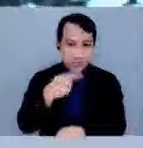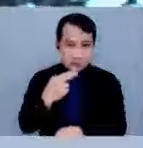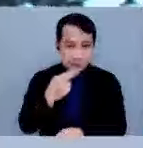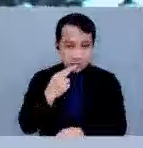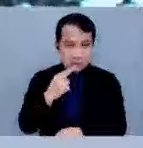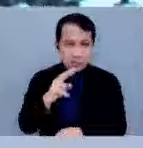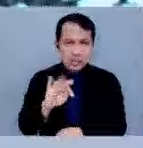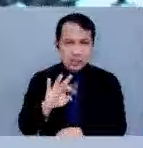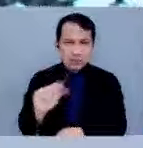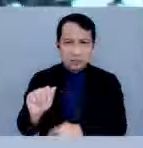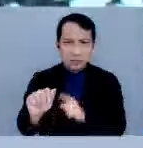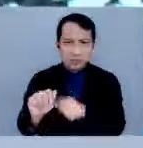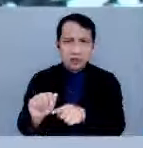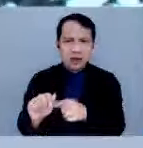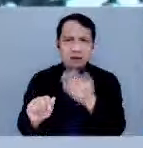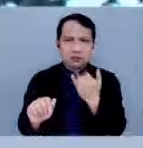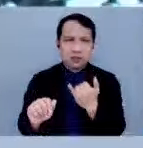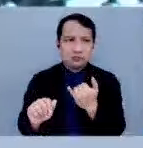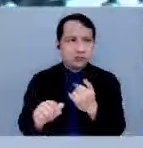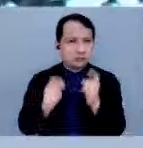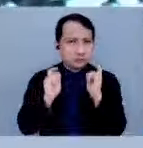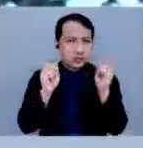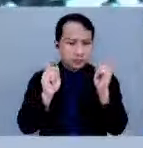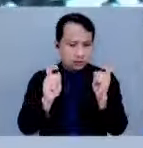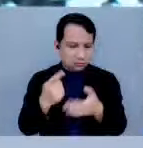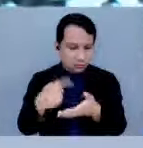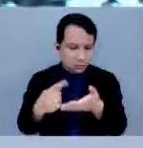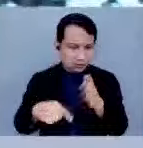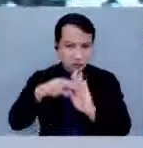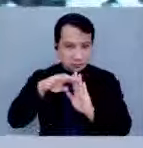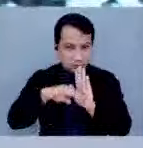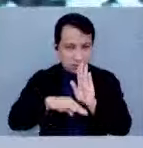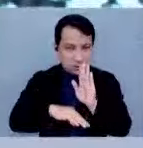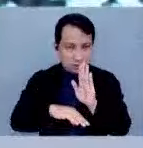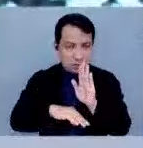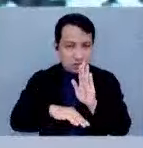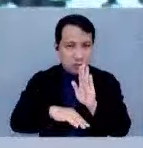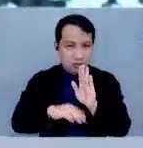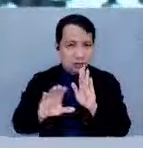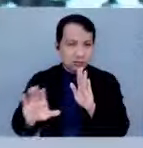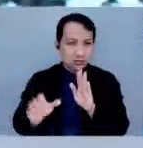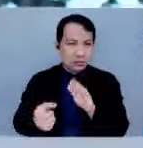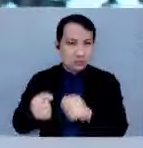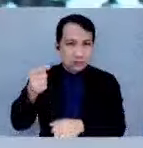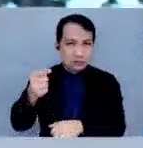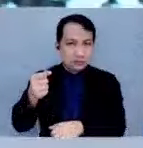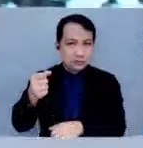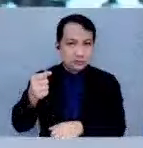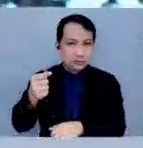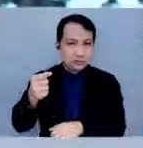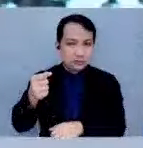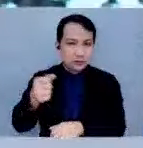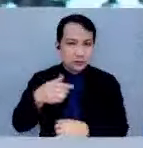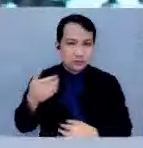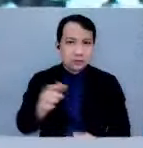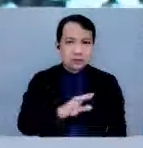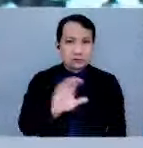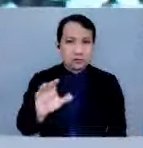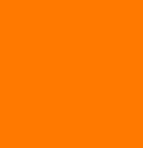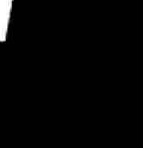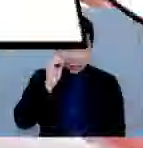tila minadali at hindi kinumpirma ang listahan ng mga sinuspindi. Nasa frontline ng balitang yan, si Shaila